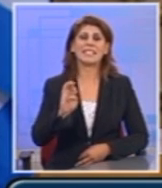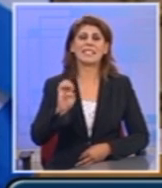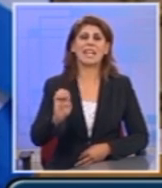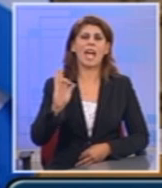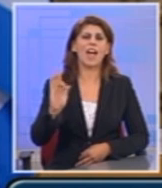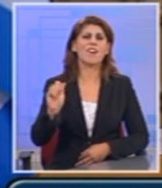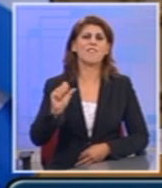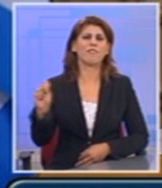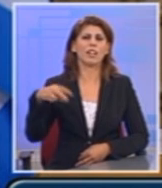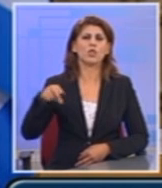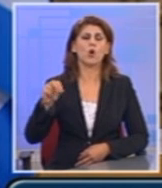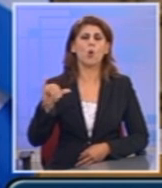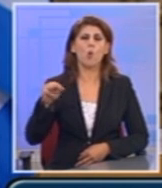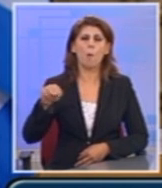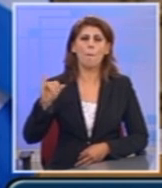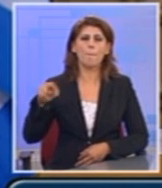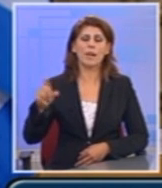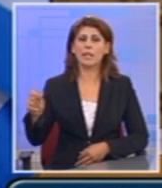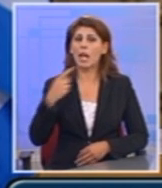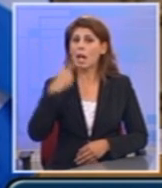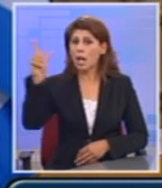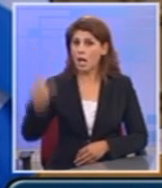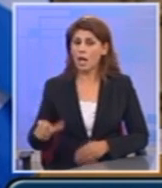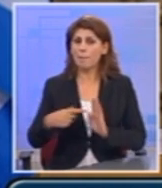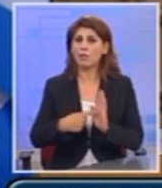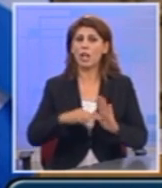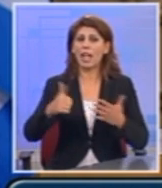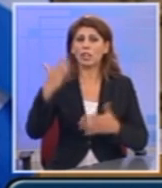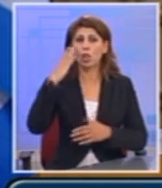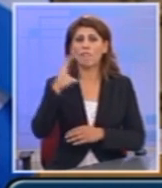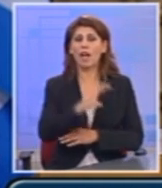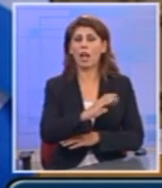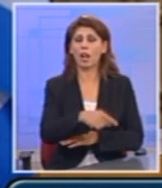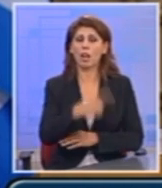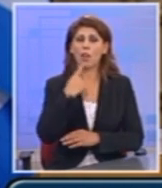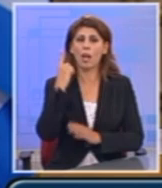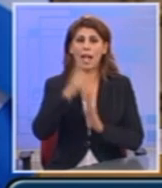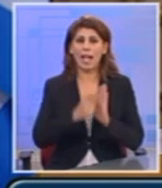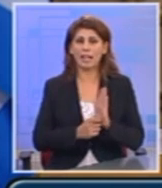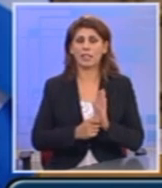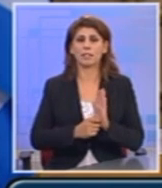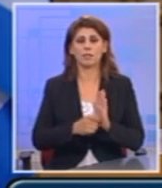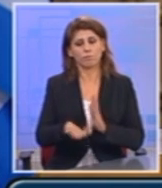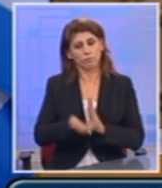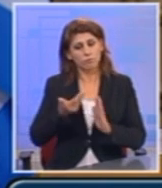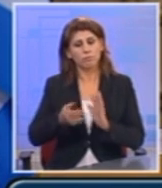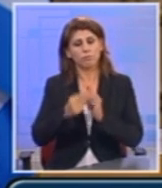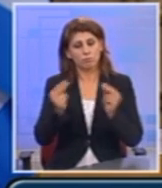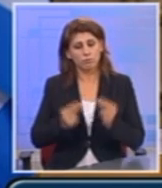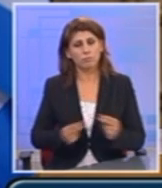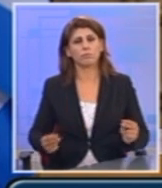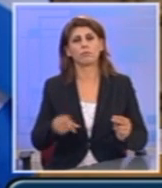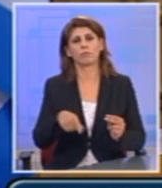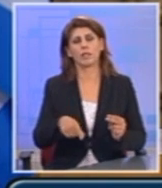μας παρουσιάσει το ο κεφάλαιο της έκθεσης των προκαταρκτικών συμπερασμάτων